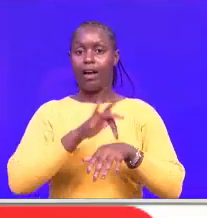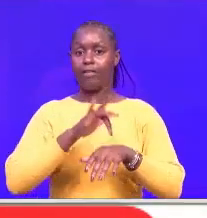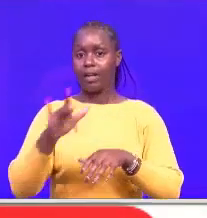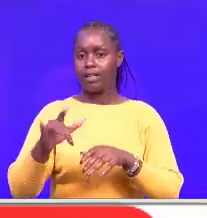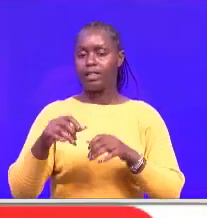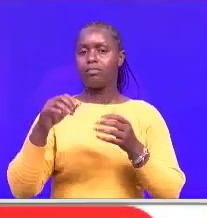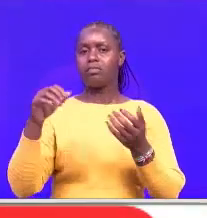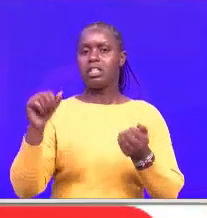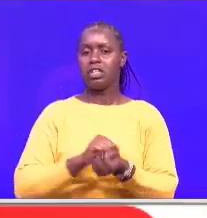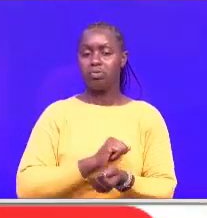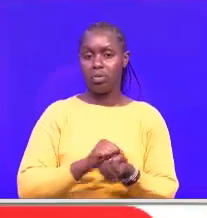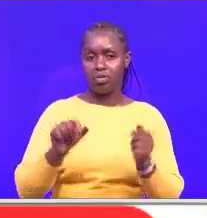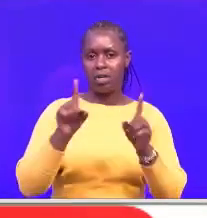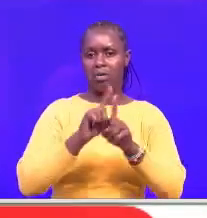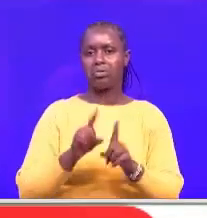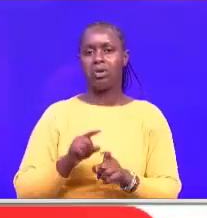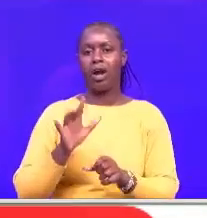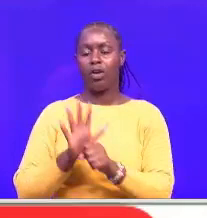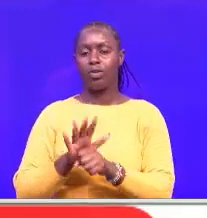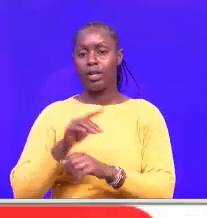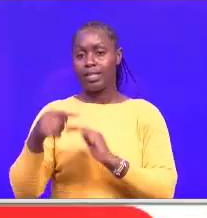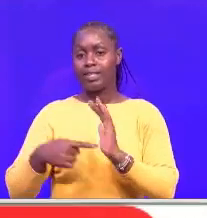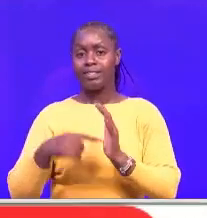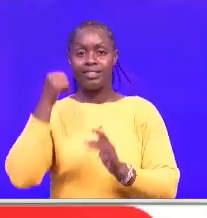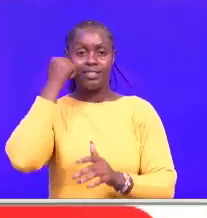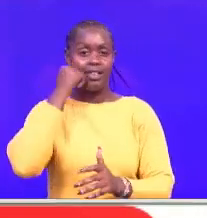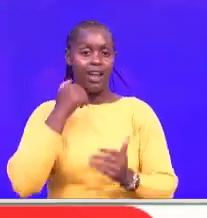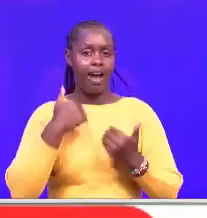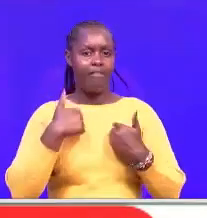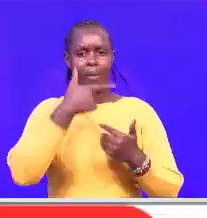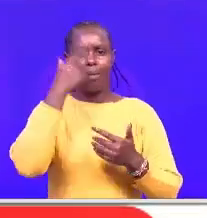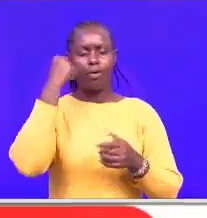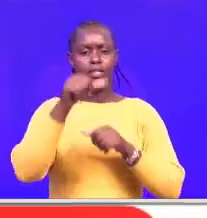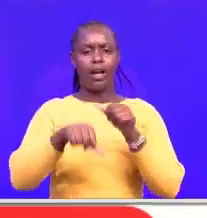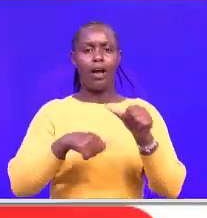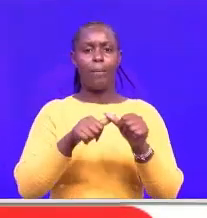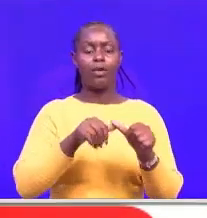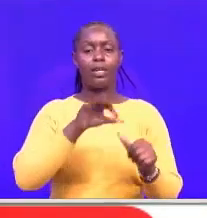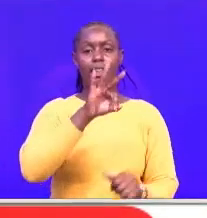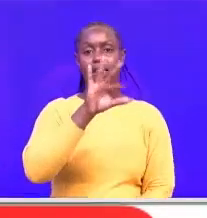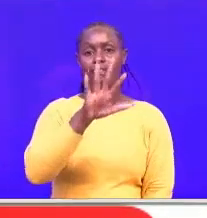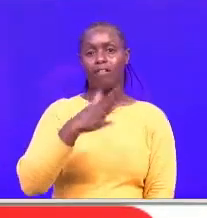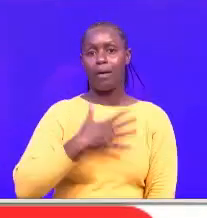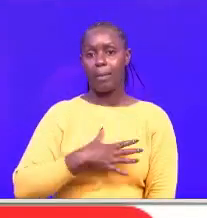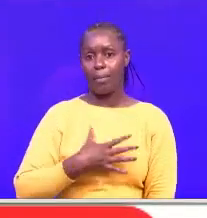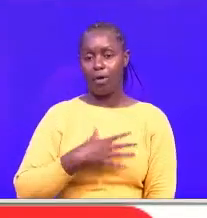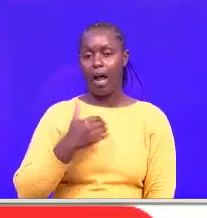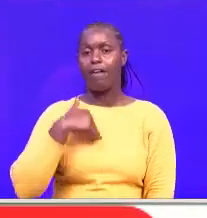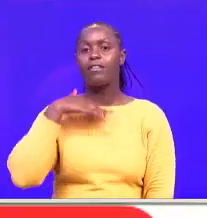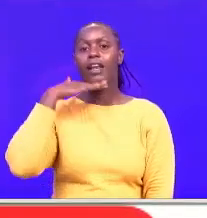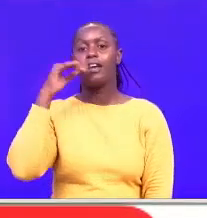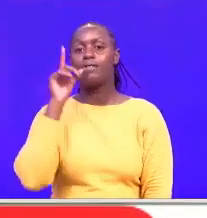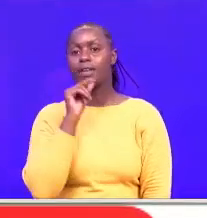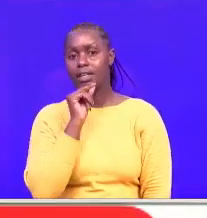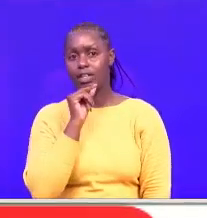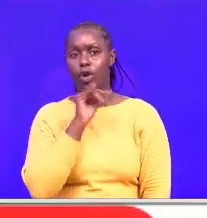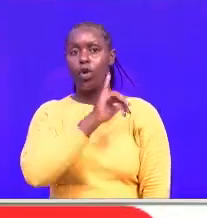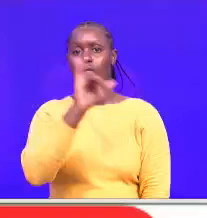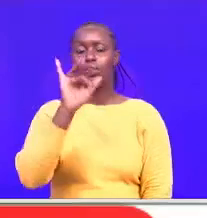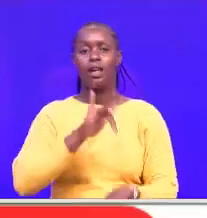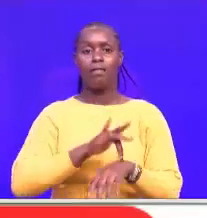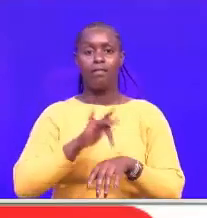mkubwa. Mafuriko haya yamesababisha hofu, kwani takriban watu 35 wameripotiwa kufariki dunia.